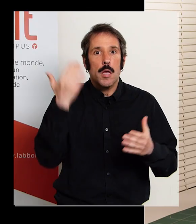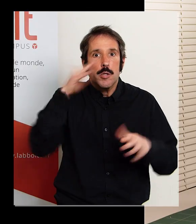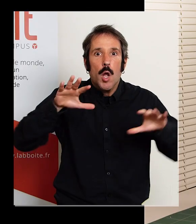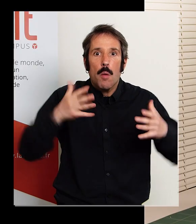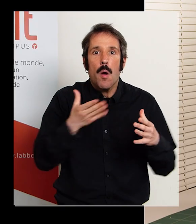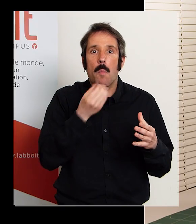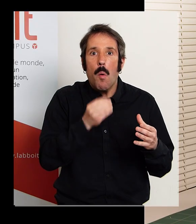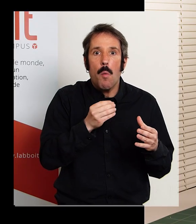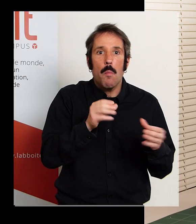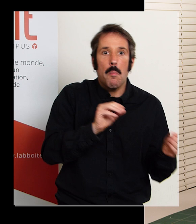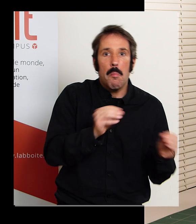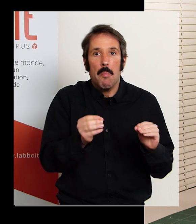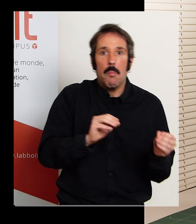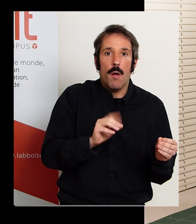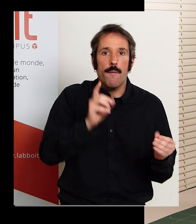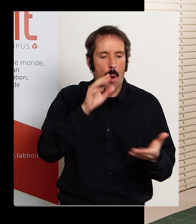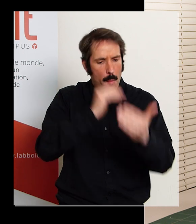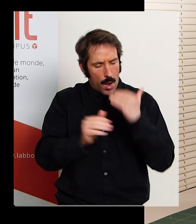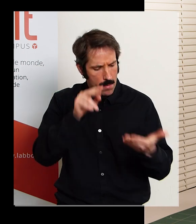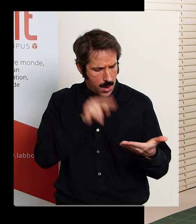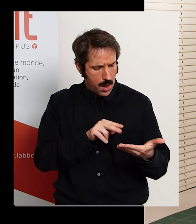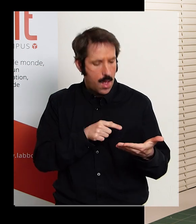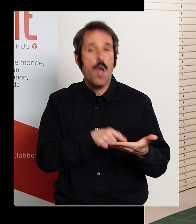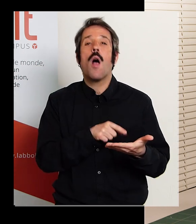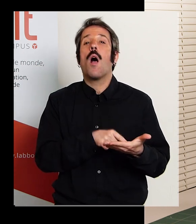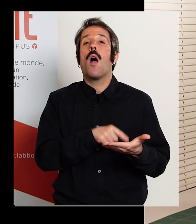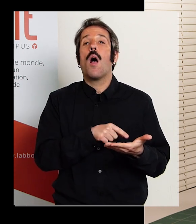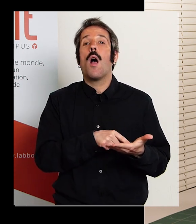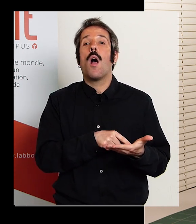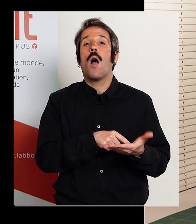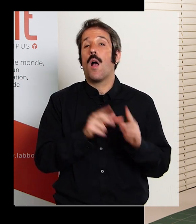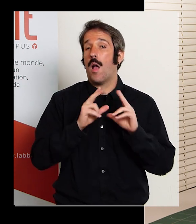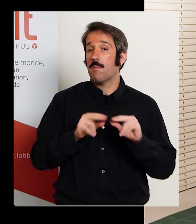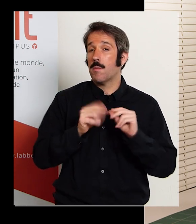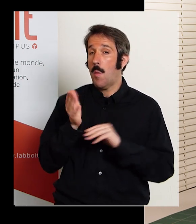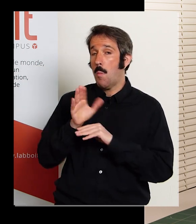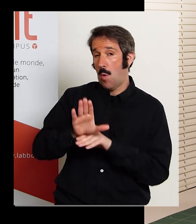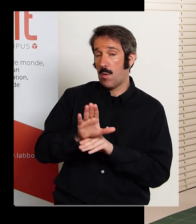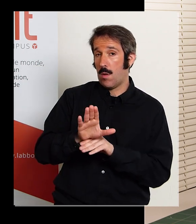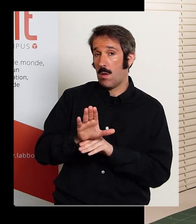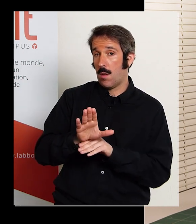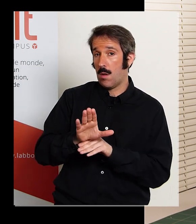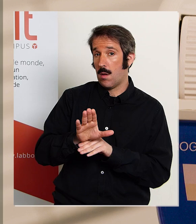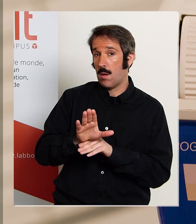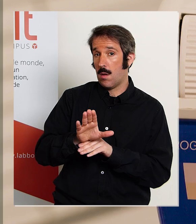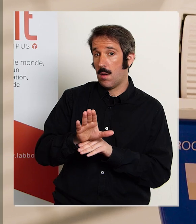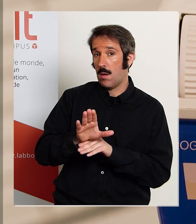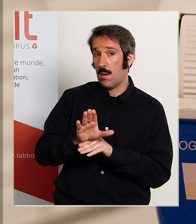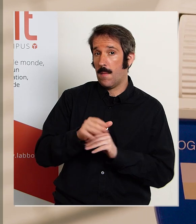Comment savoir quelle est la bonne position? Il suffit de relire le programme. En effet, sur le programme, il est tout simplement montré ici.